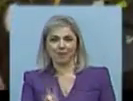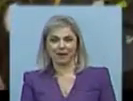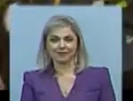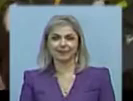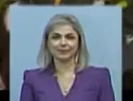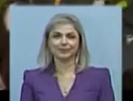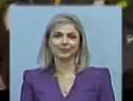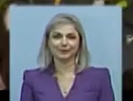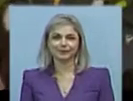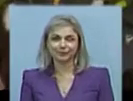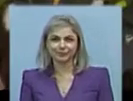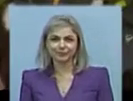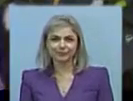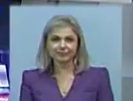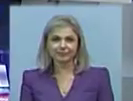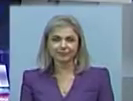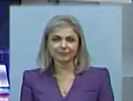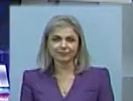телевізійні новини Миколаївщини.